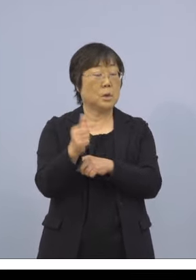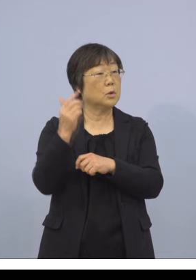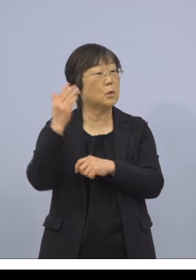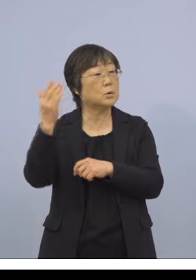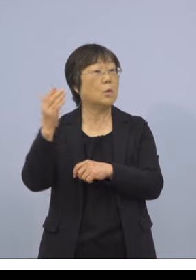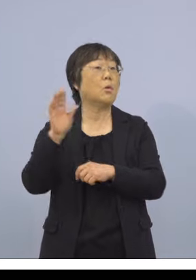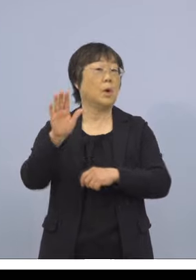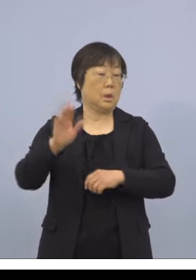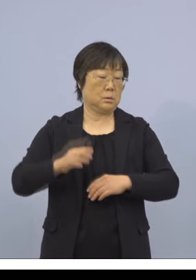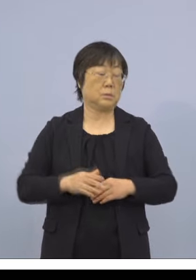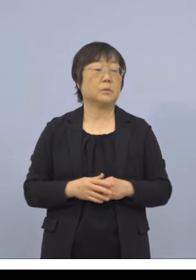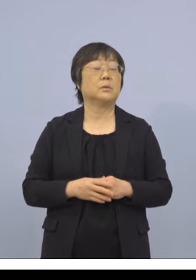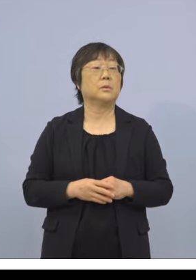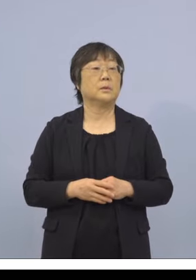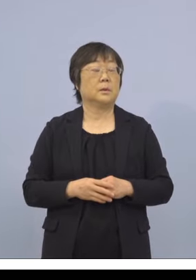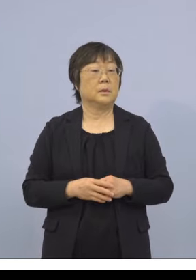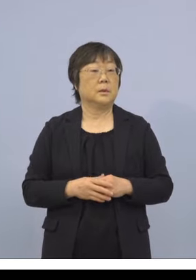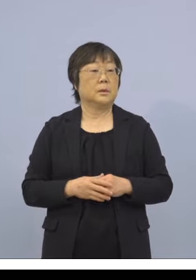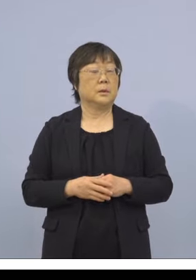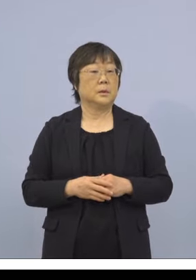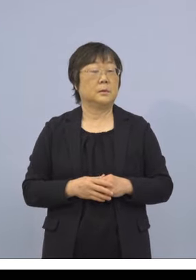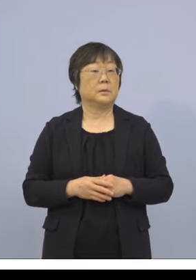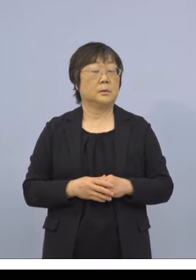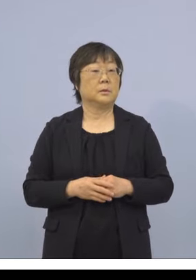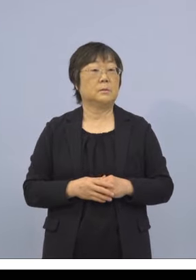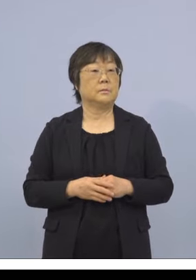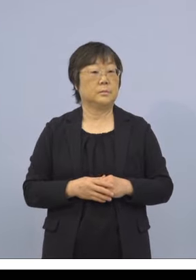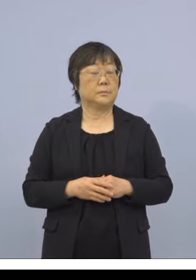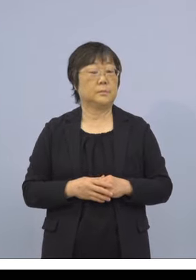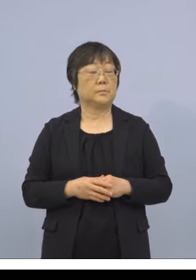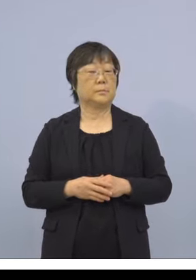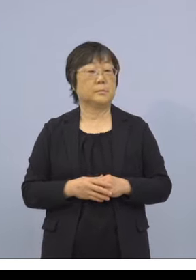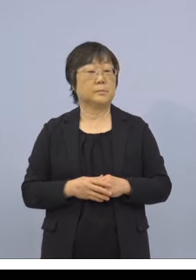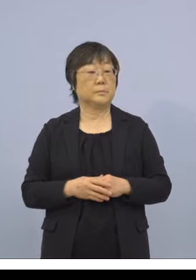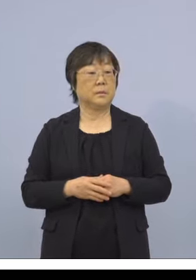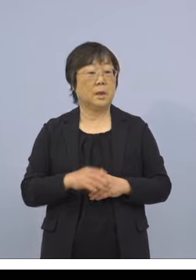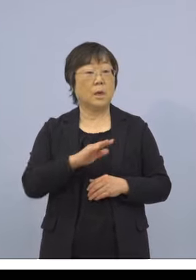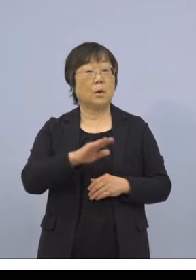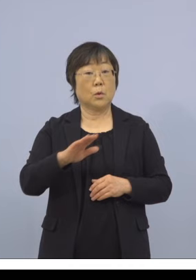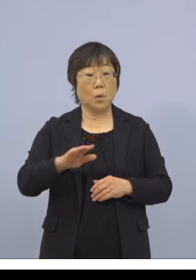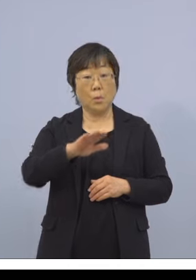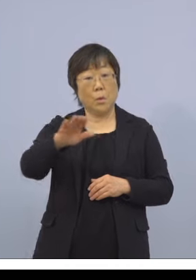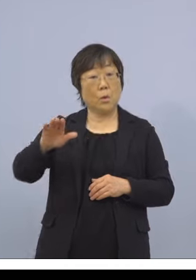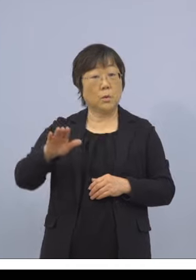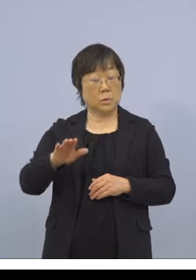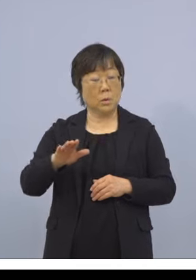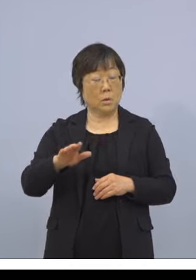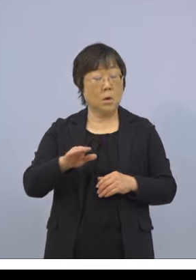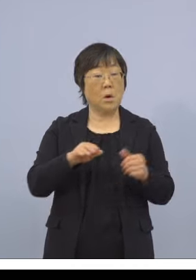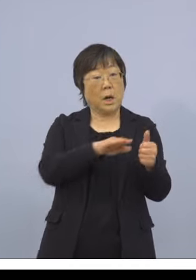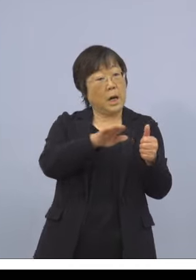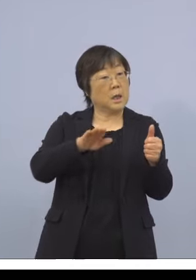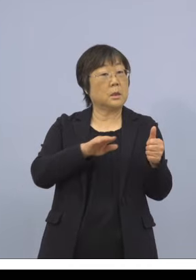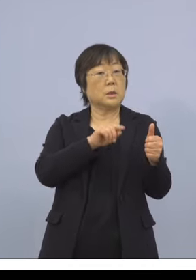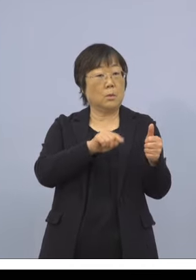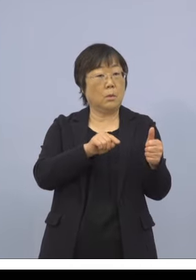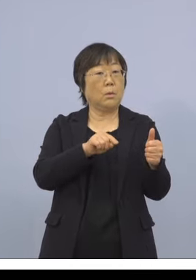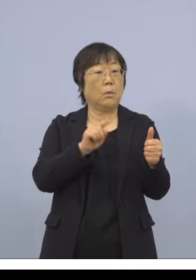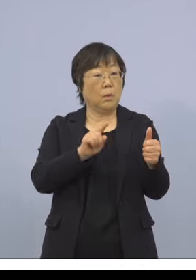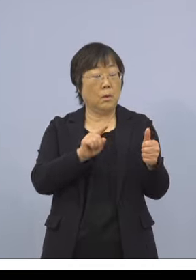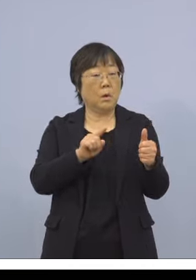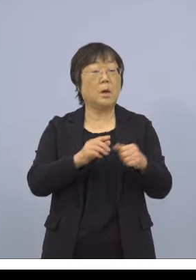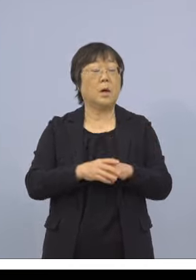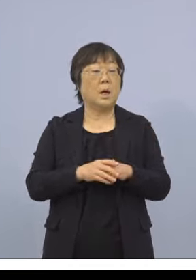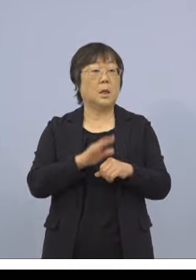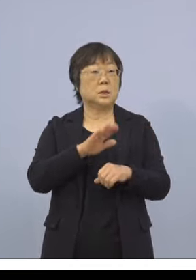するということ、まあ、そういう中でもですね、子どもたちの環境を、い